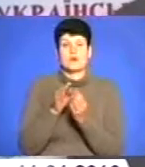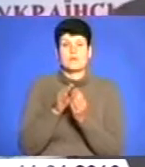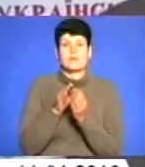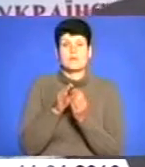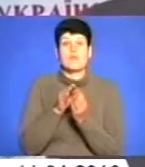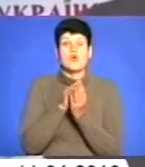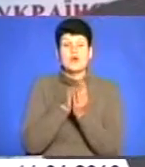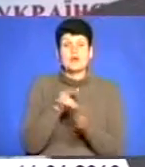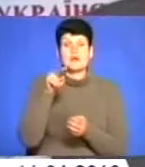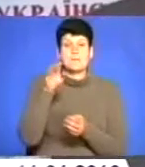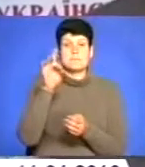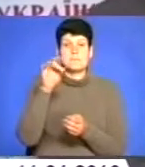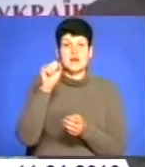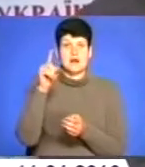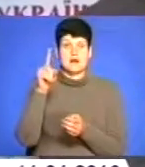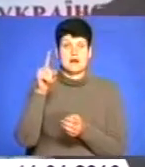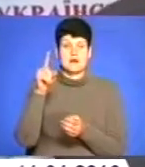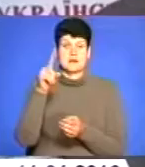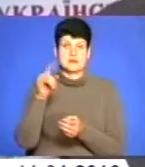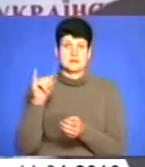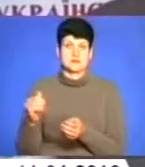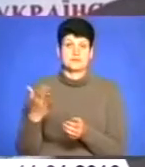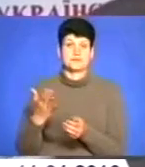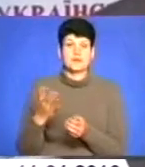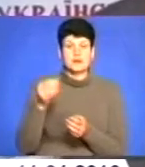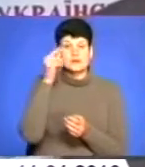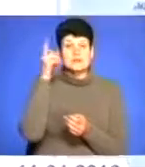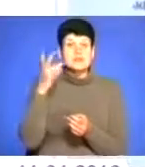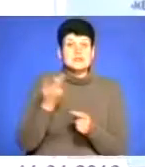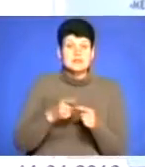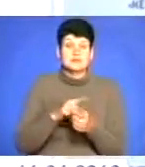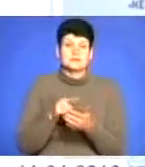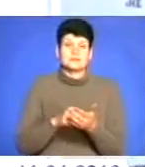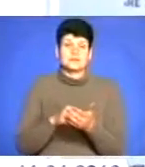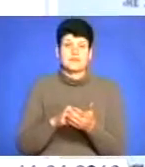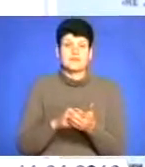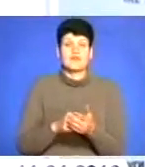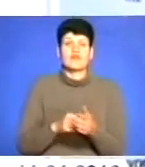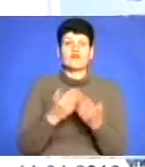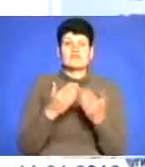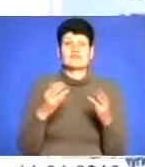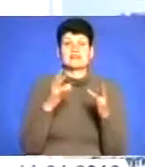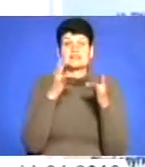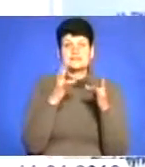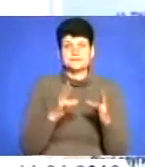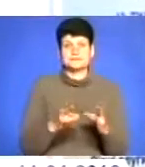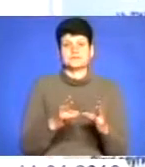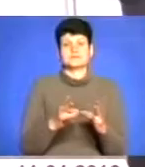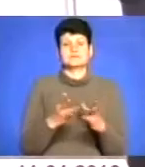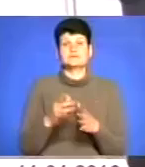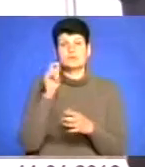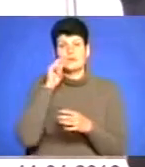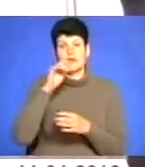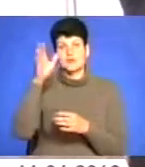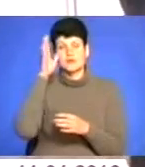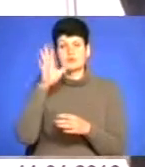таке наше відношення цієї влади, оцих представників, які сидять в посольствах. Виставка «Трагічні скрижалі української науки»